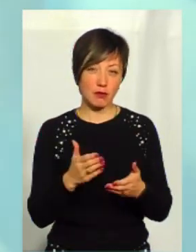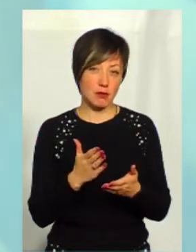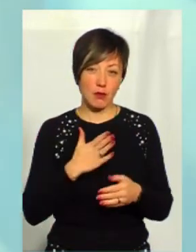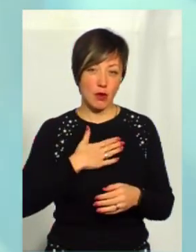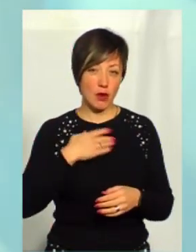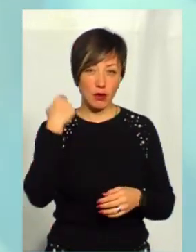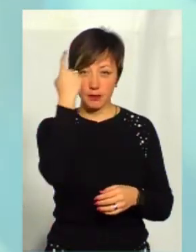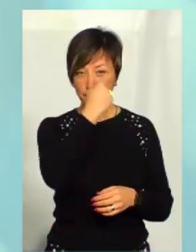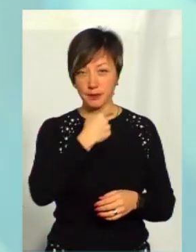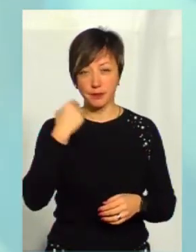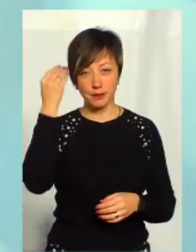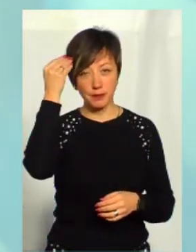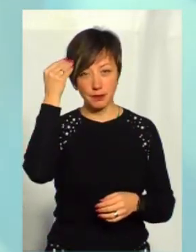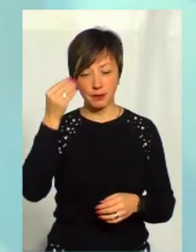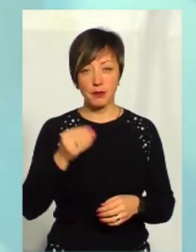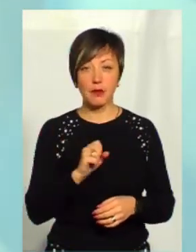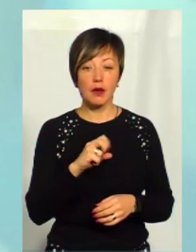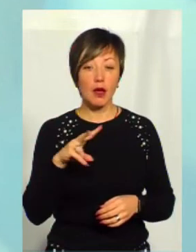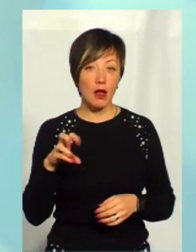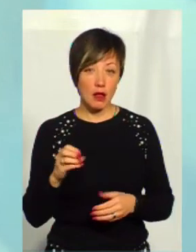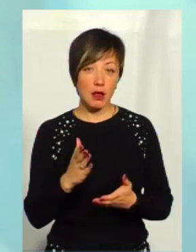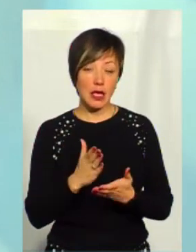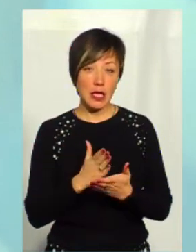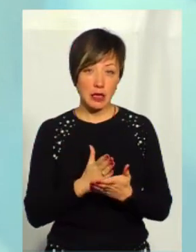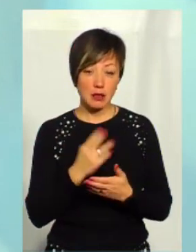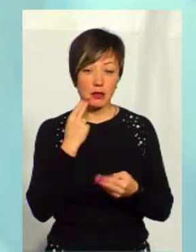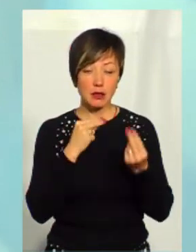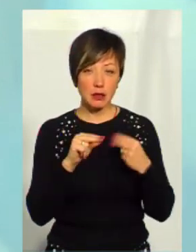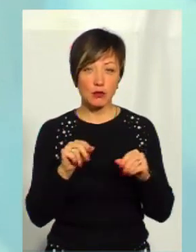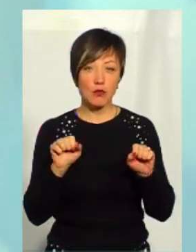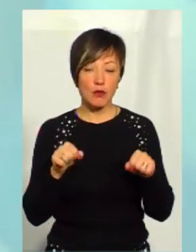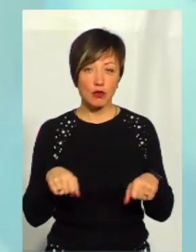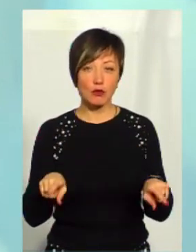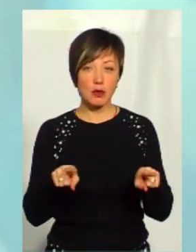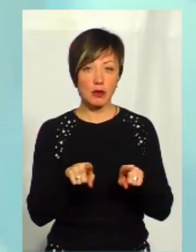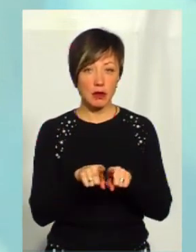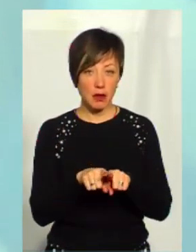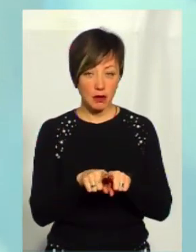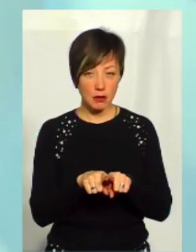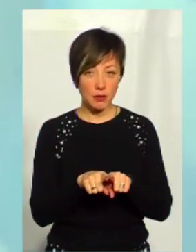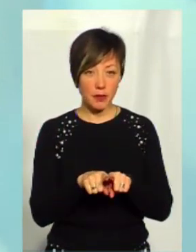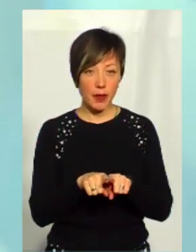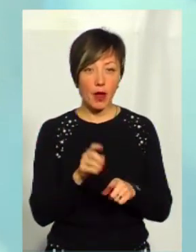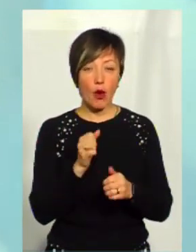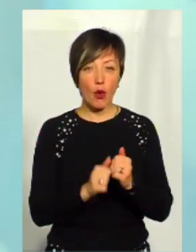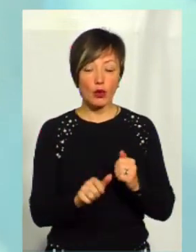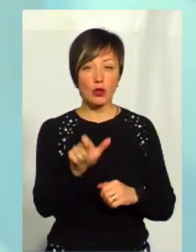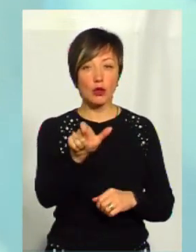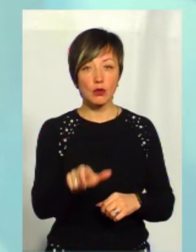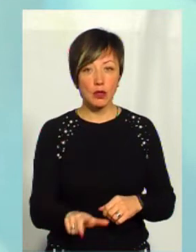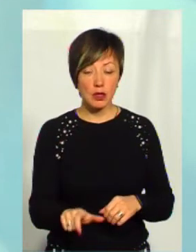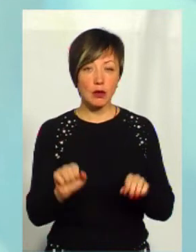моя суб'єктивна думка, але вона є прогресивна, оскільки ми можемо таким чином, кожен